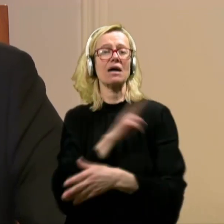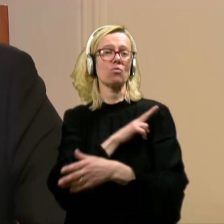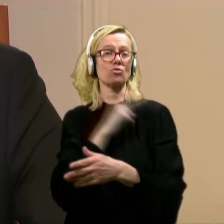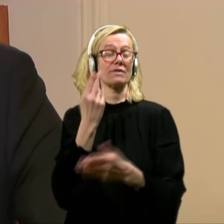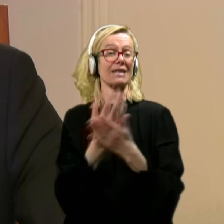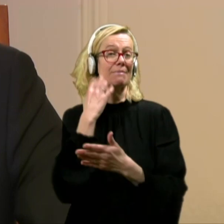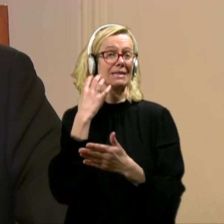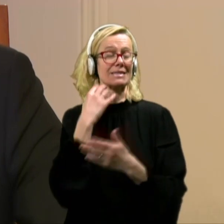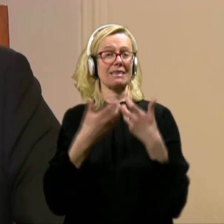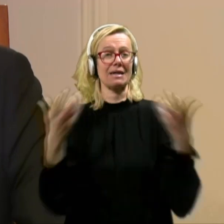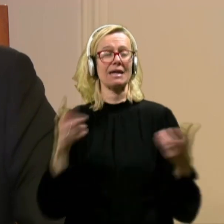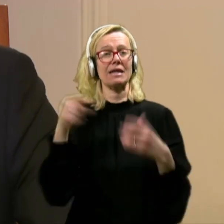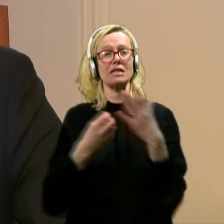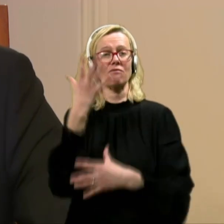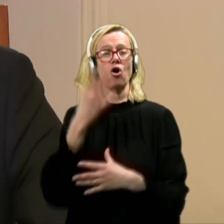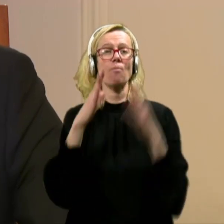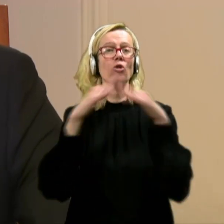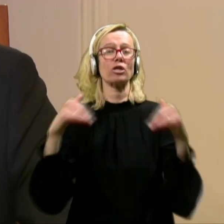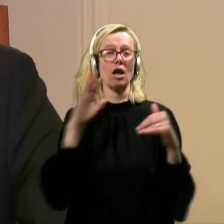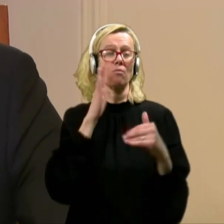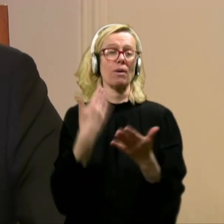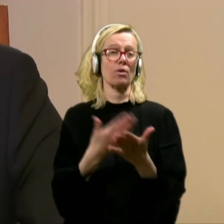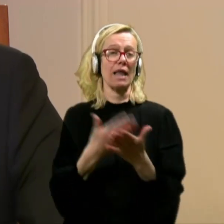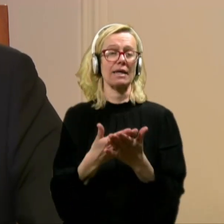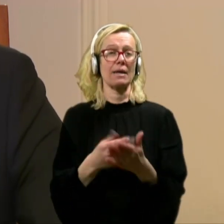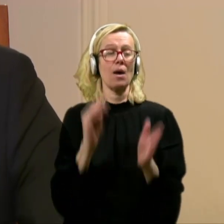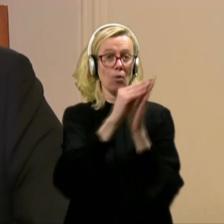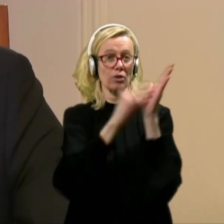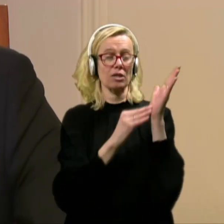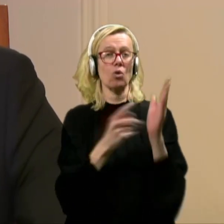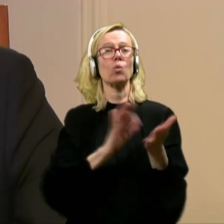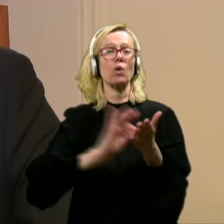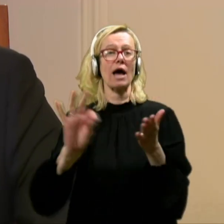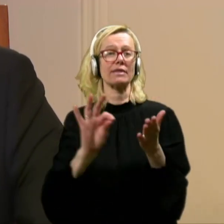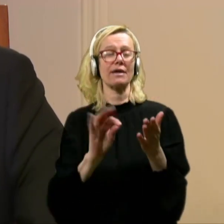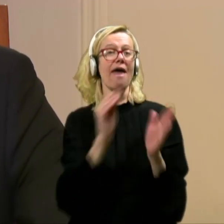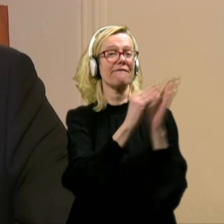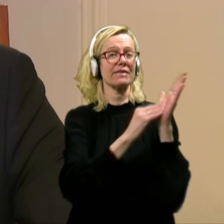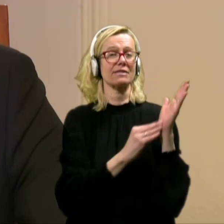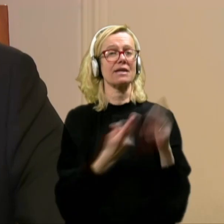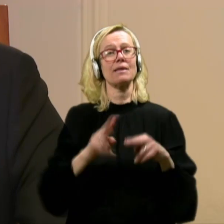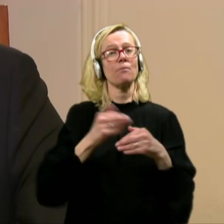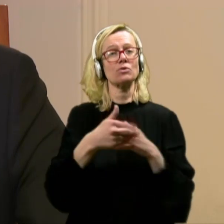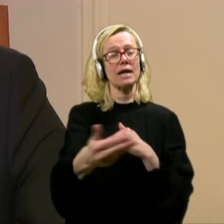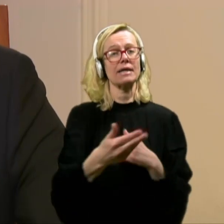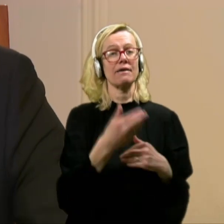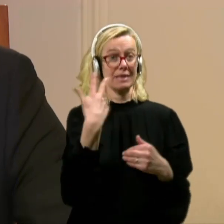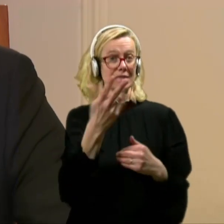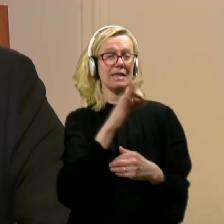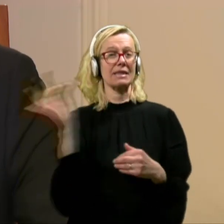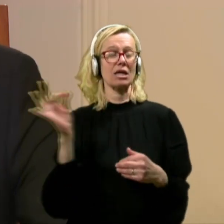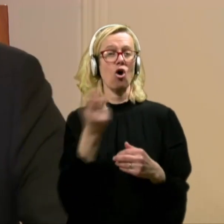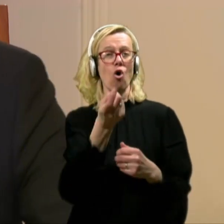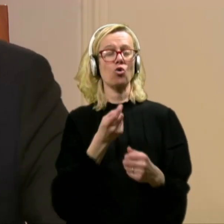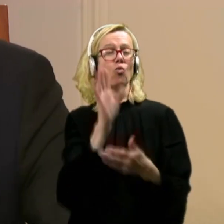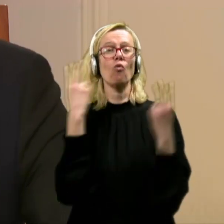za kmetijske trge in razvoj podeželja bo na podlagi podatkov iz uradnih evidenc najpozneje v 30 dneh